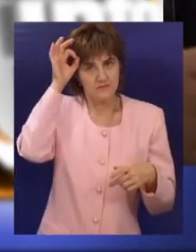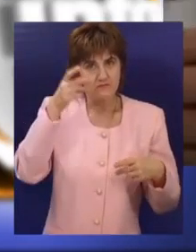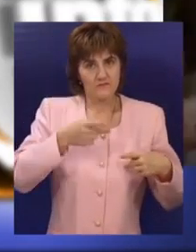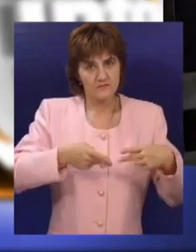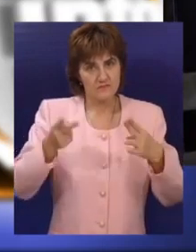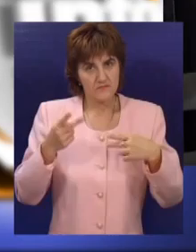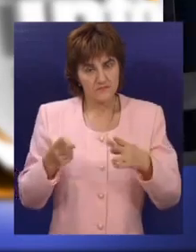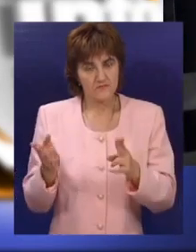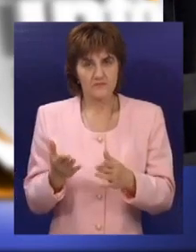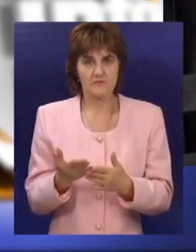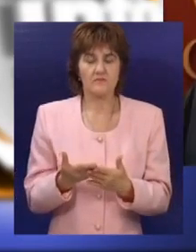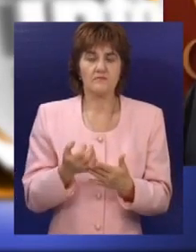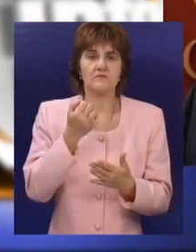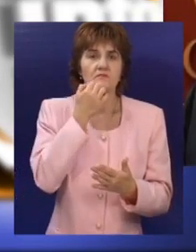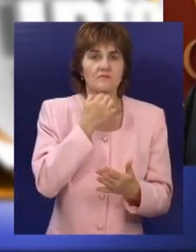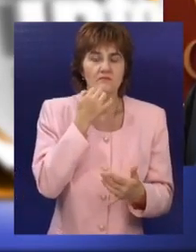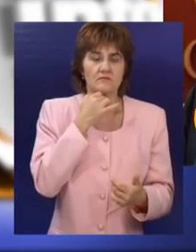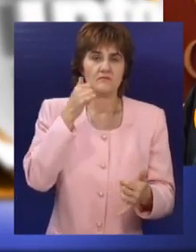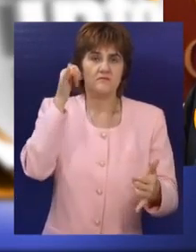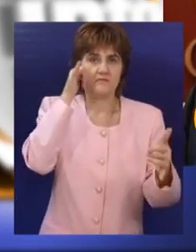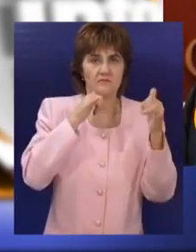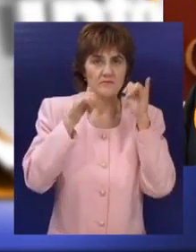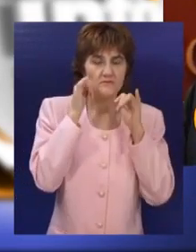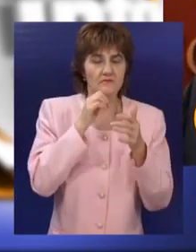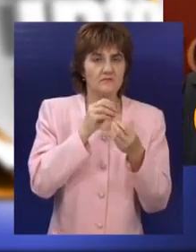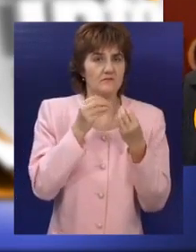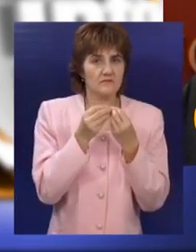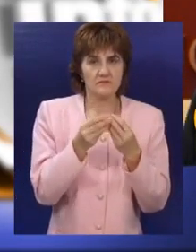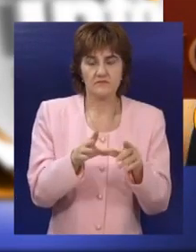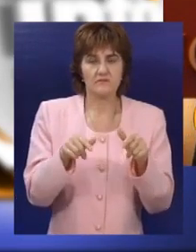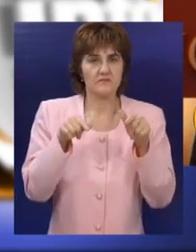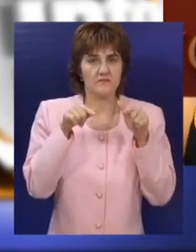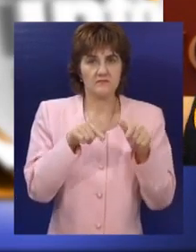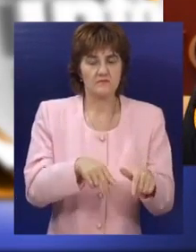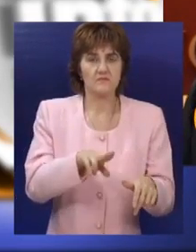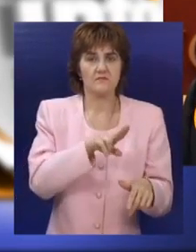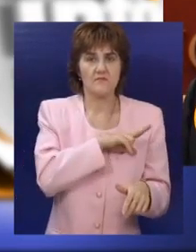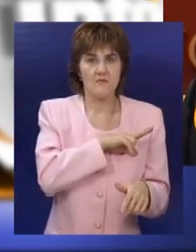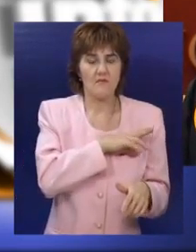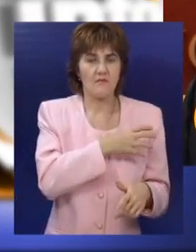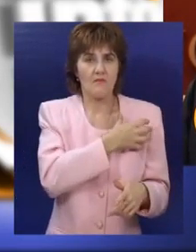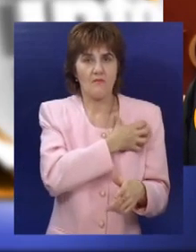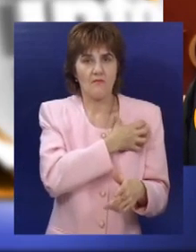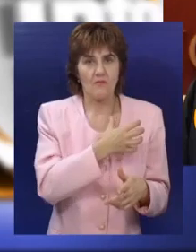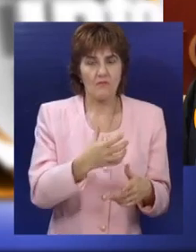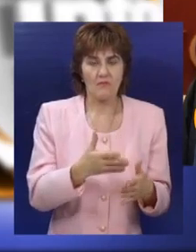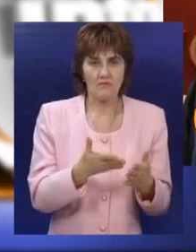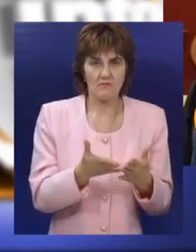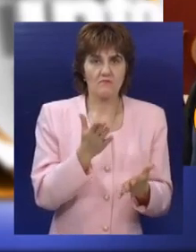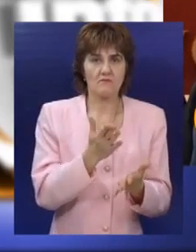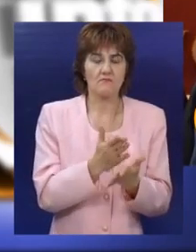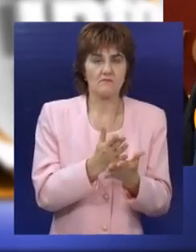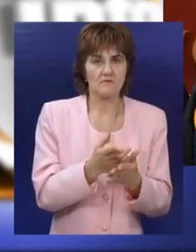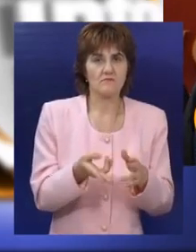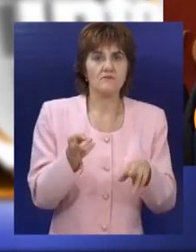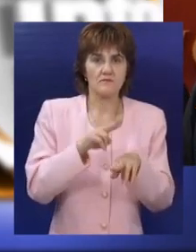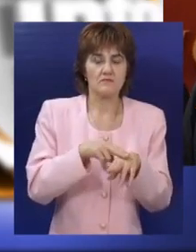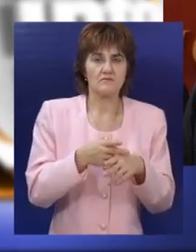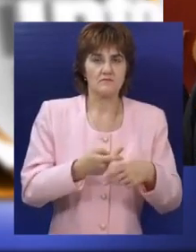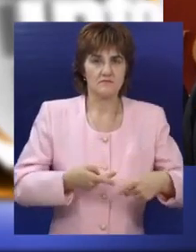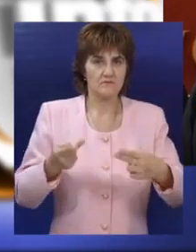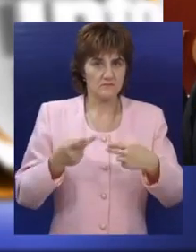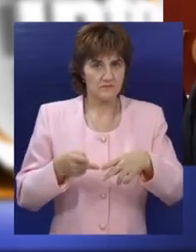privredno, i poljoprivredno, i turistički, dakle ovaj projekat sa sobom nosi mnogo benefita, većina proizvoda će ići u izvoz,